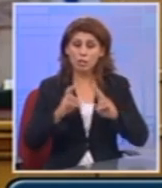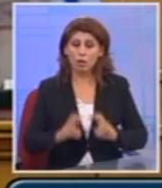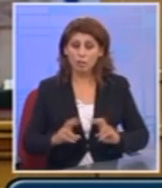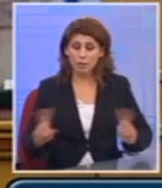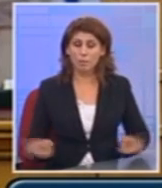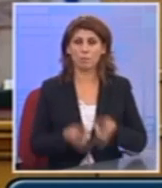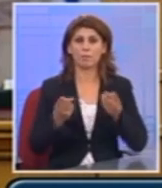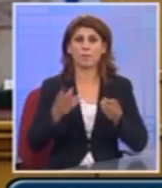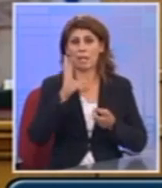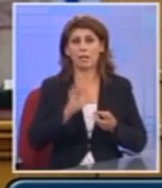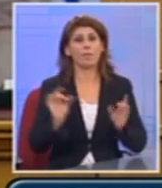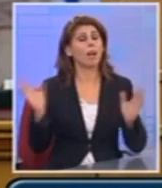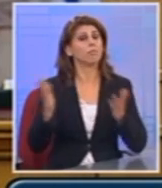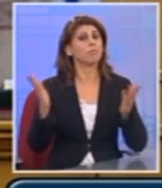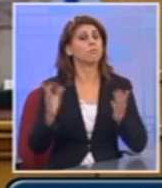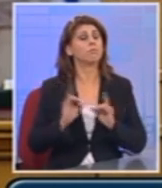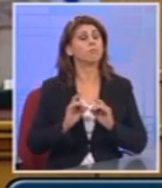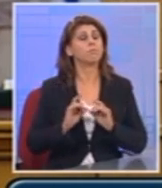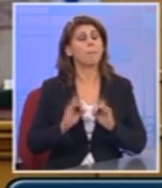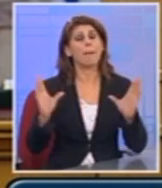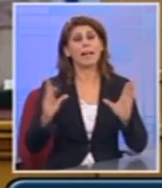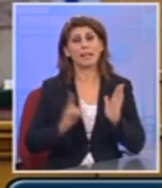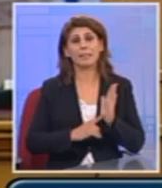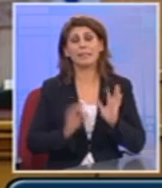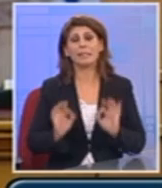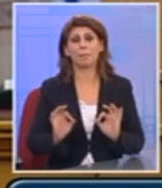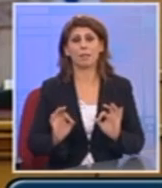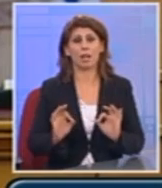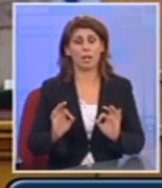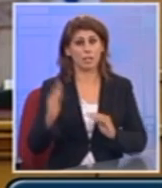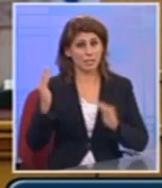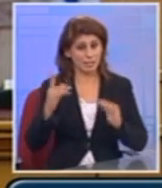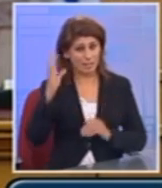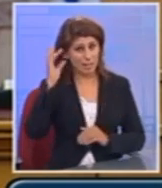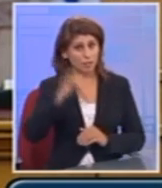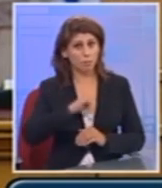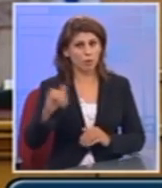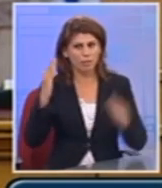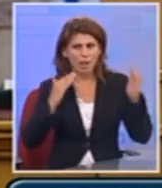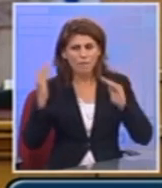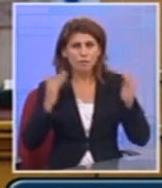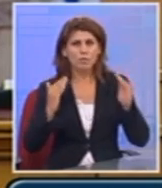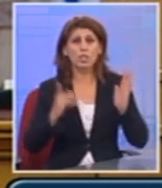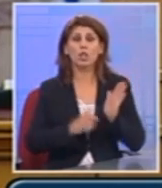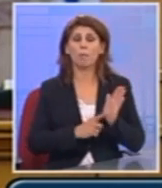οποιαδήποτε παρατυπία στην αργεντινή ποτέ δεν τέθηκε ενα αμφιβόλω η